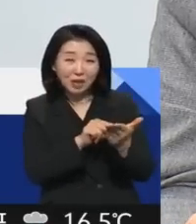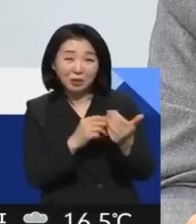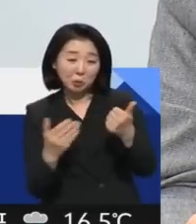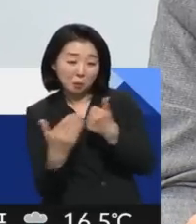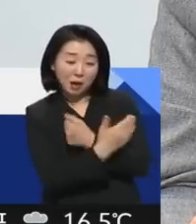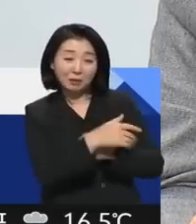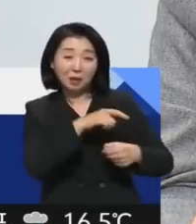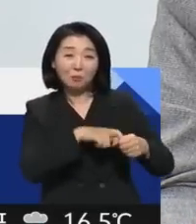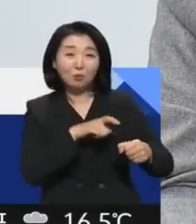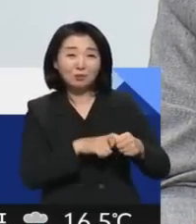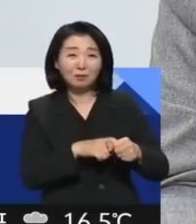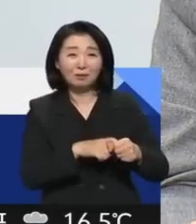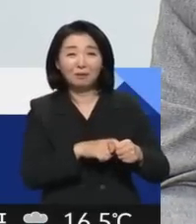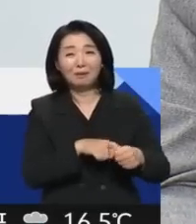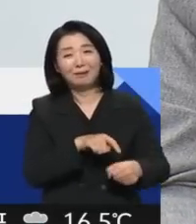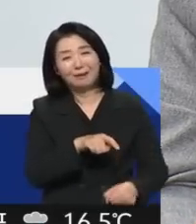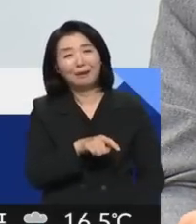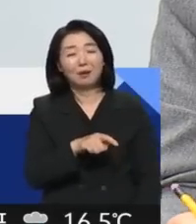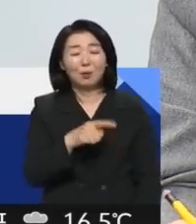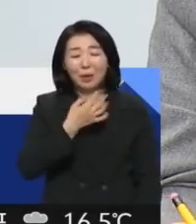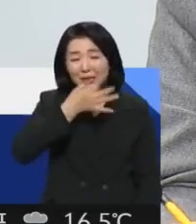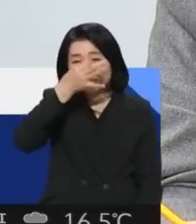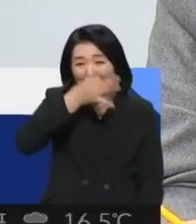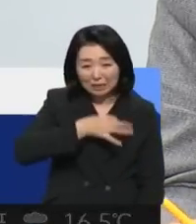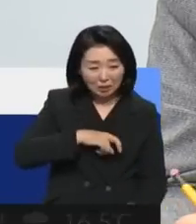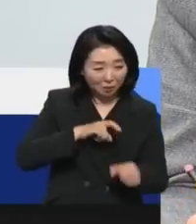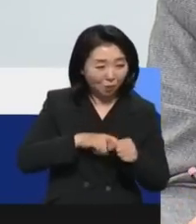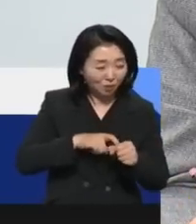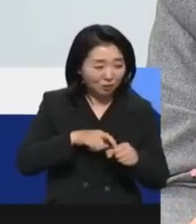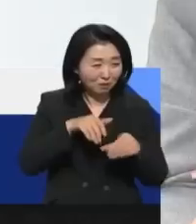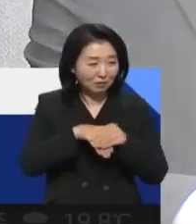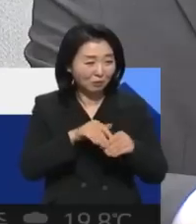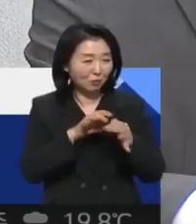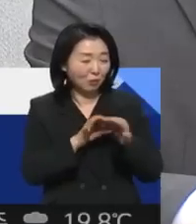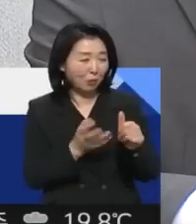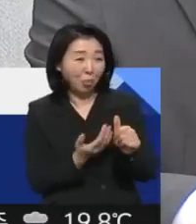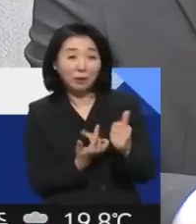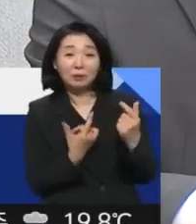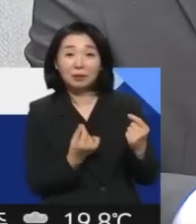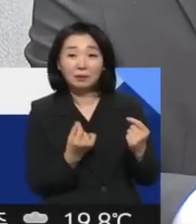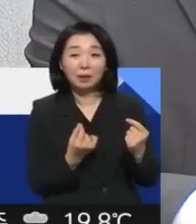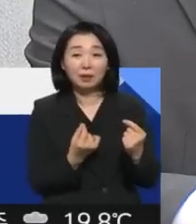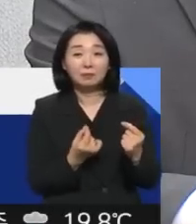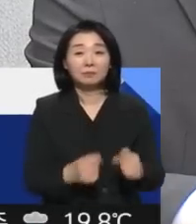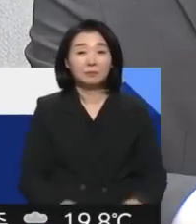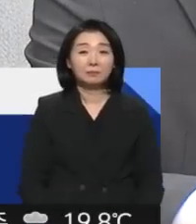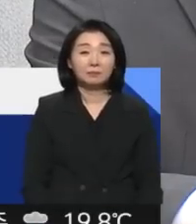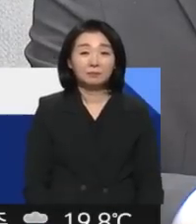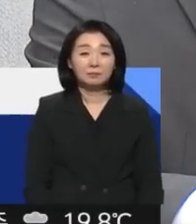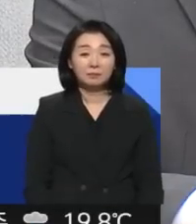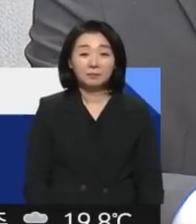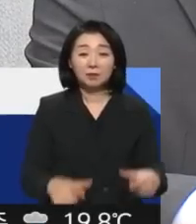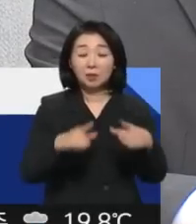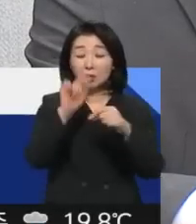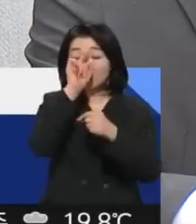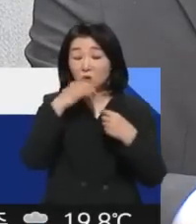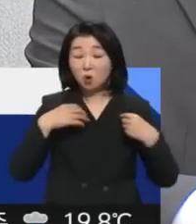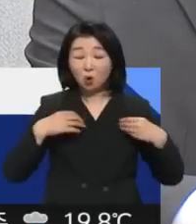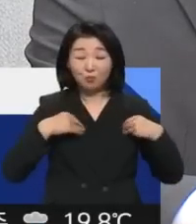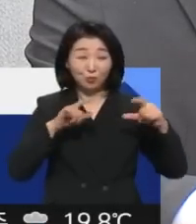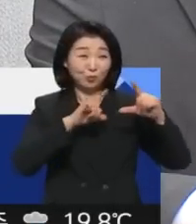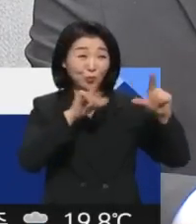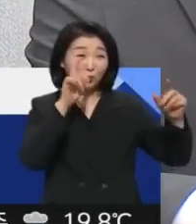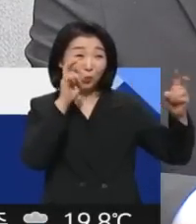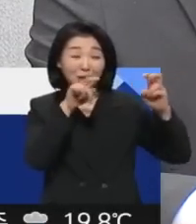어떻게든 정략적인 이득을 취해보려는 선거용 꼼수에 일본 정부나 또 당사자인 도쿄전력